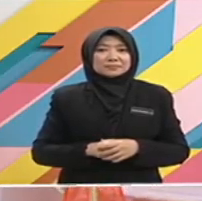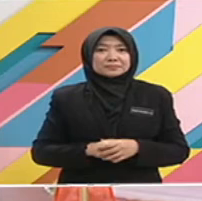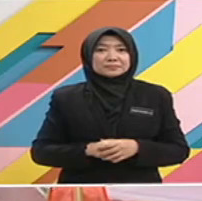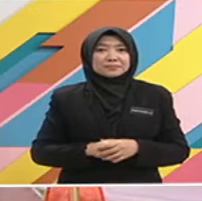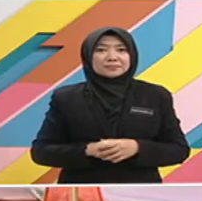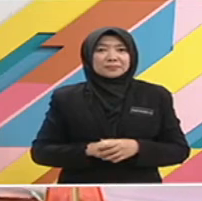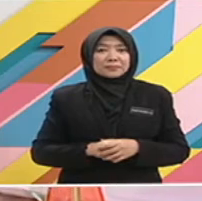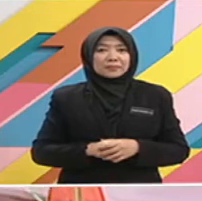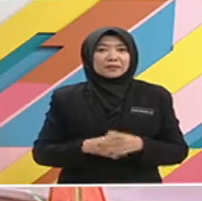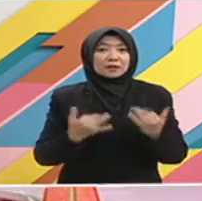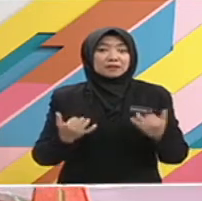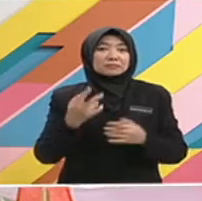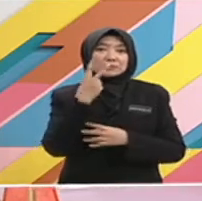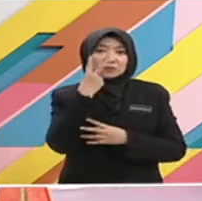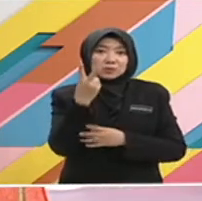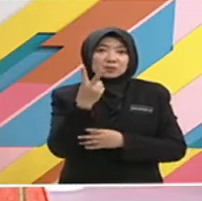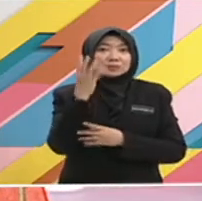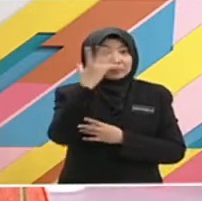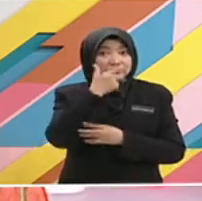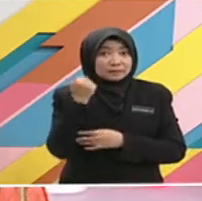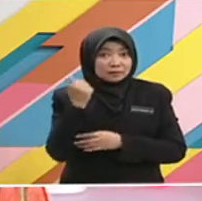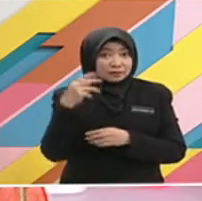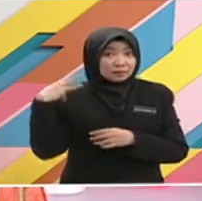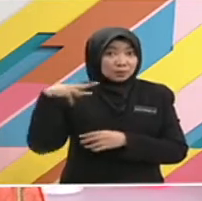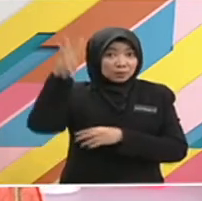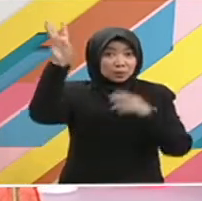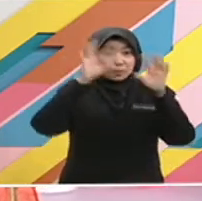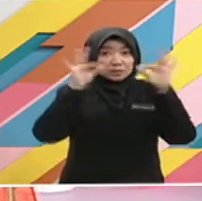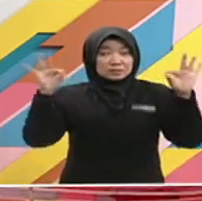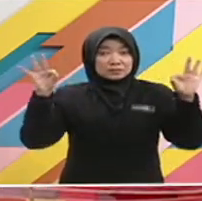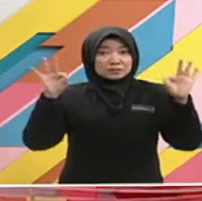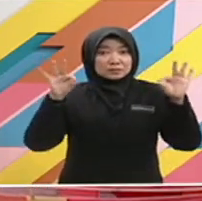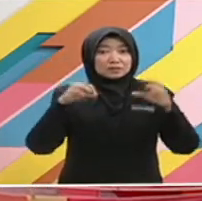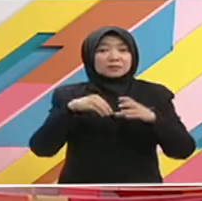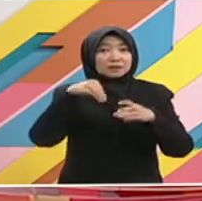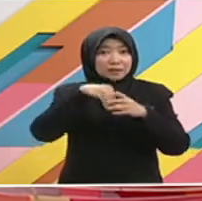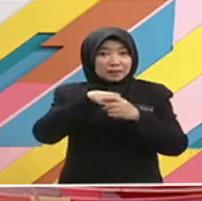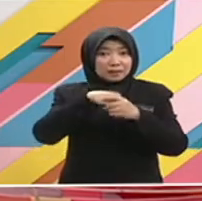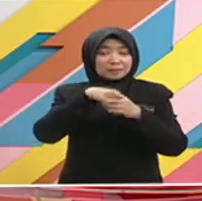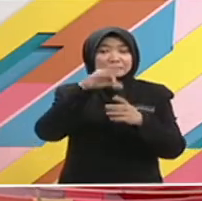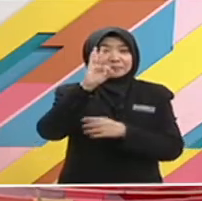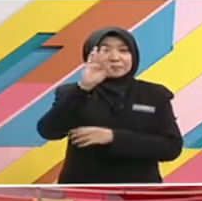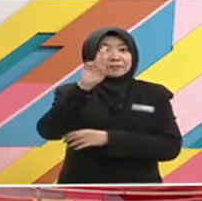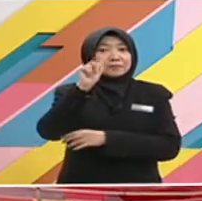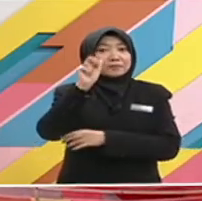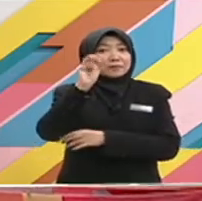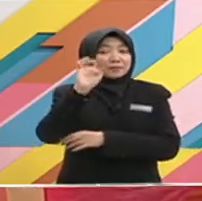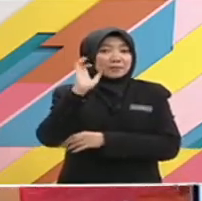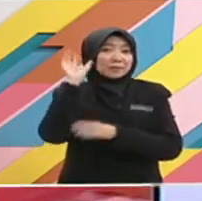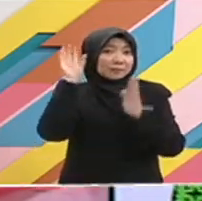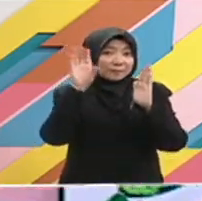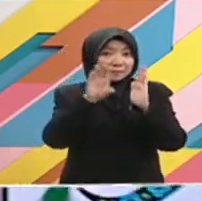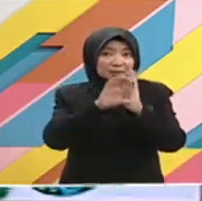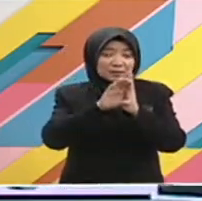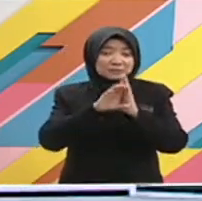Kita telah pun dapat lihat. Cantik kita punya wow hiasan ni di dalam bingkai gambar ini. Jom cikgu kita